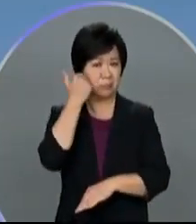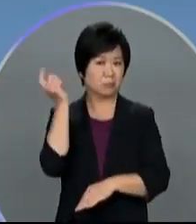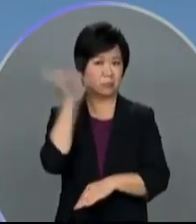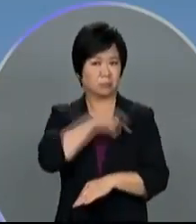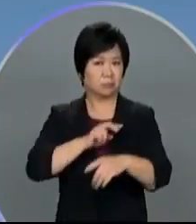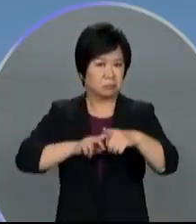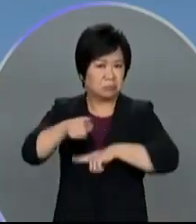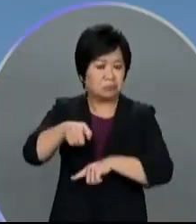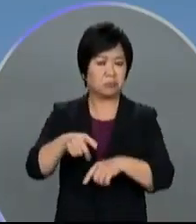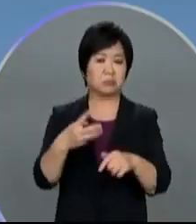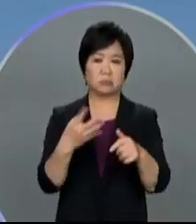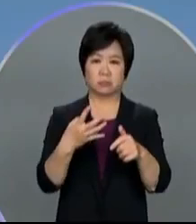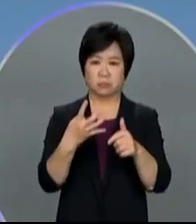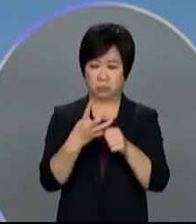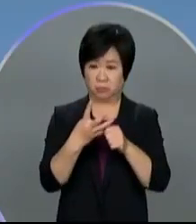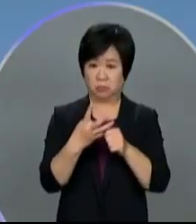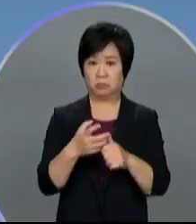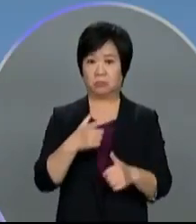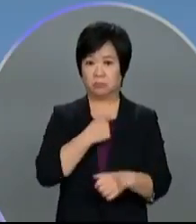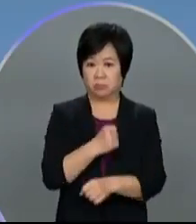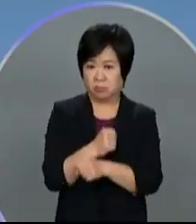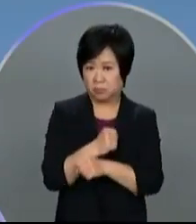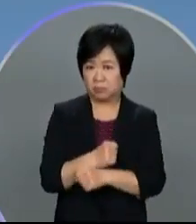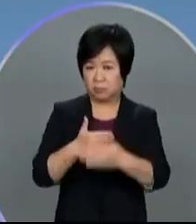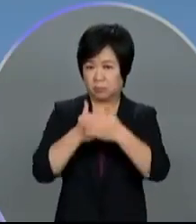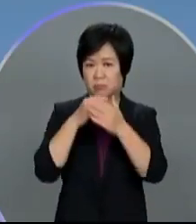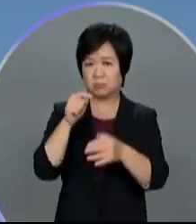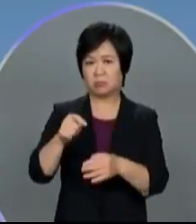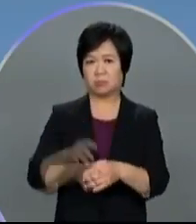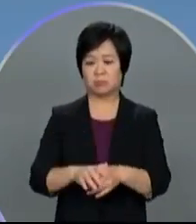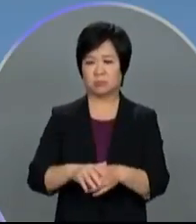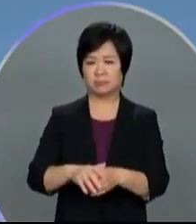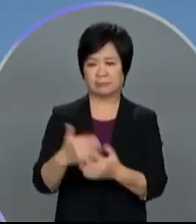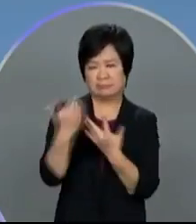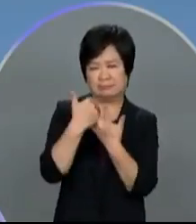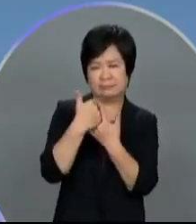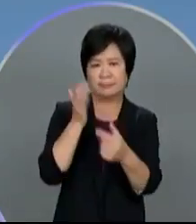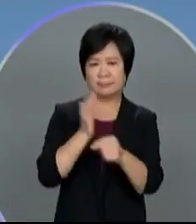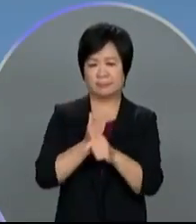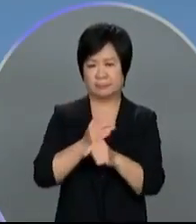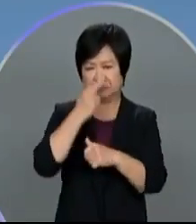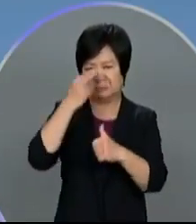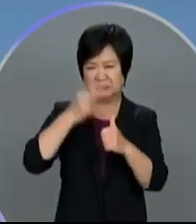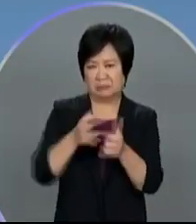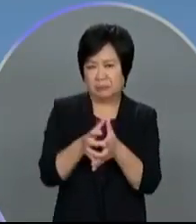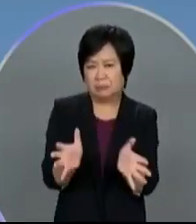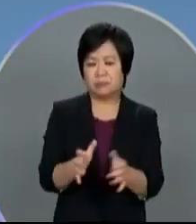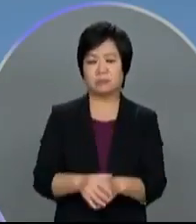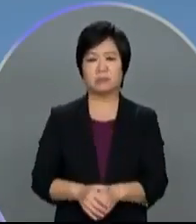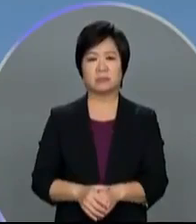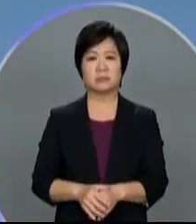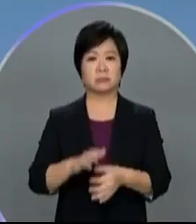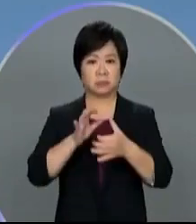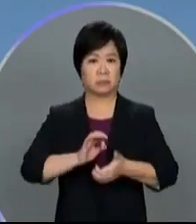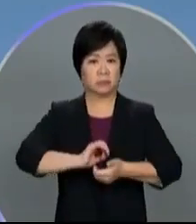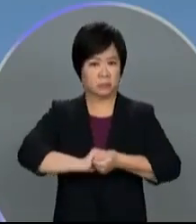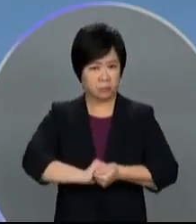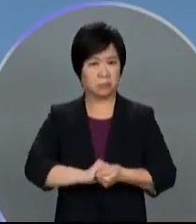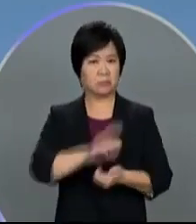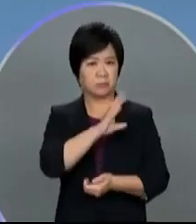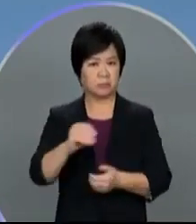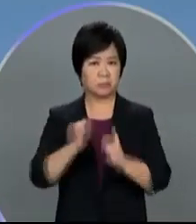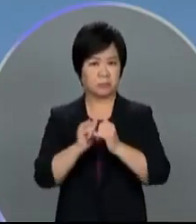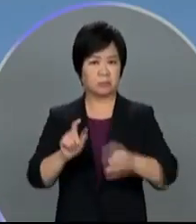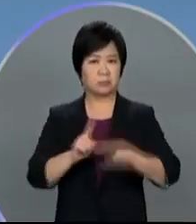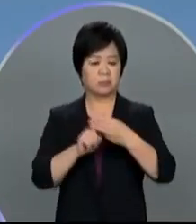越那条线。第三，要警觉中国正在全面的渗透分化台湾的社会，所以我们必须要把